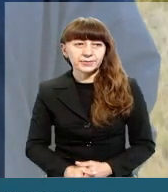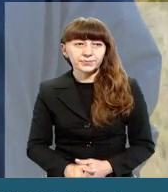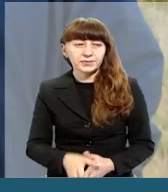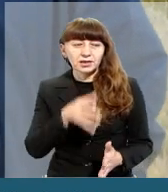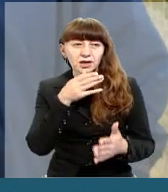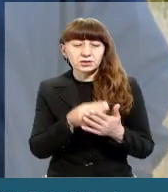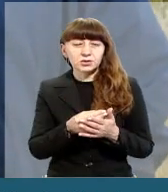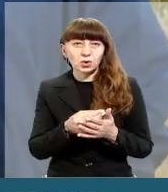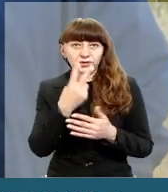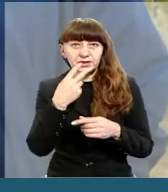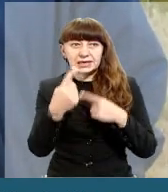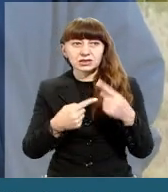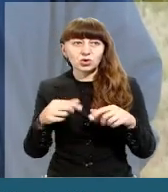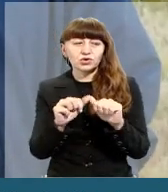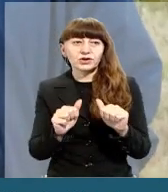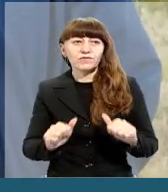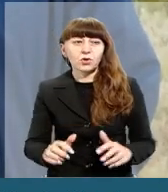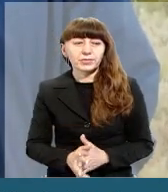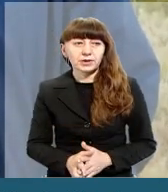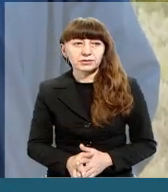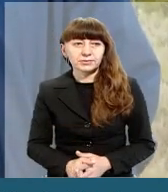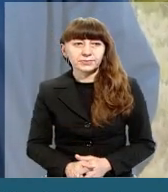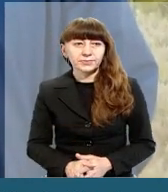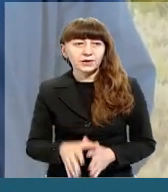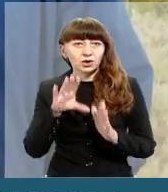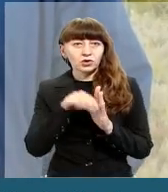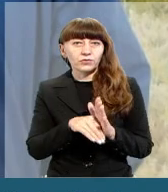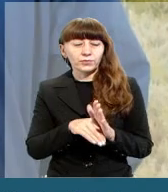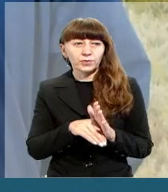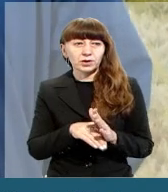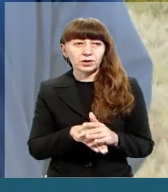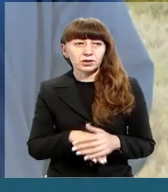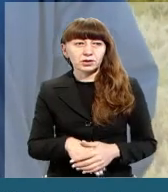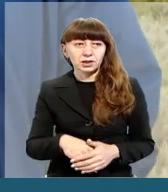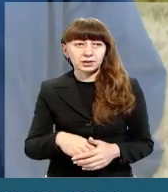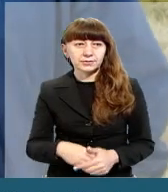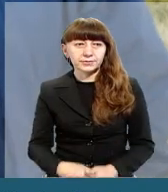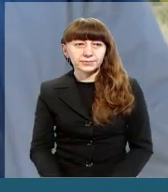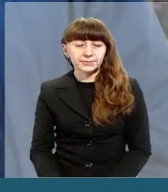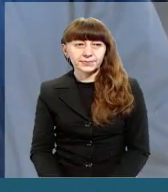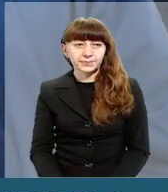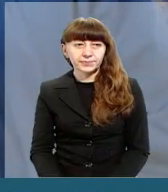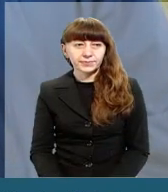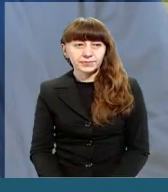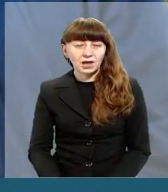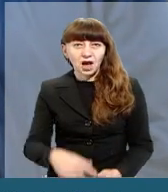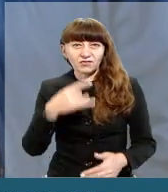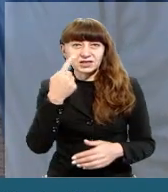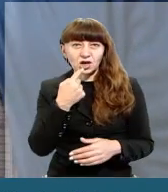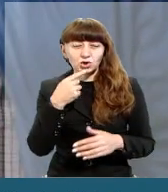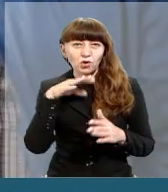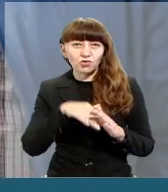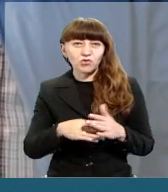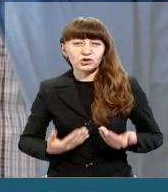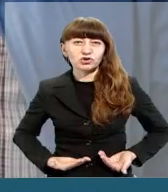тастайды. Сол аттарымызды дайындап жатырмыз, енді Құдайға шүкір дайындап жаман емес сияқты аттар. Қыс бойы дайындалып жатқан аттар